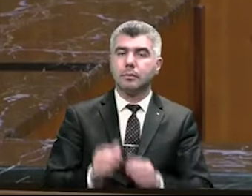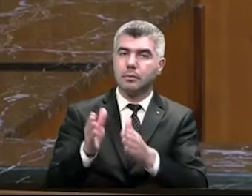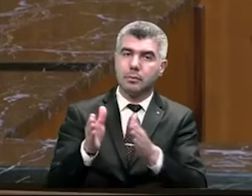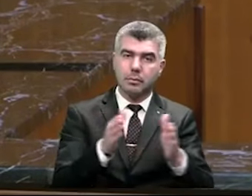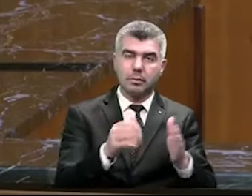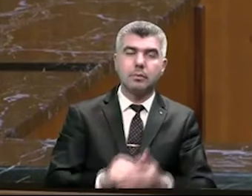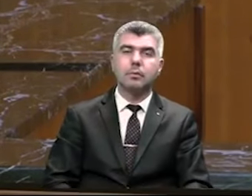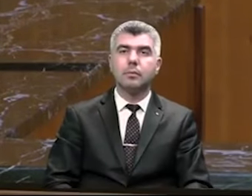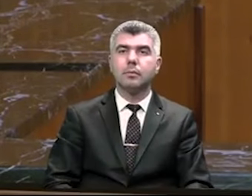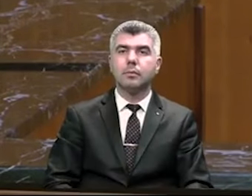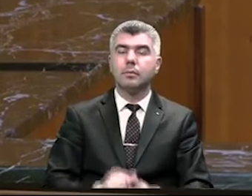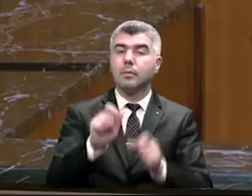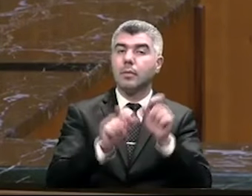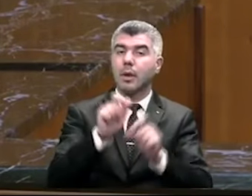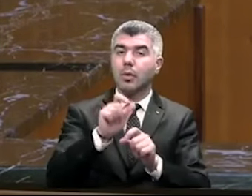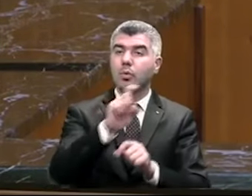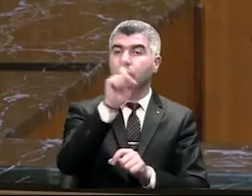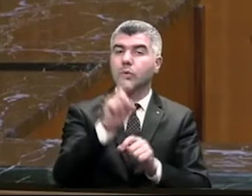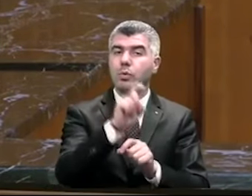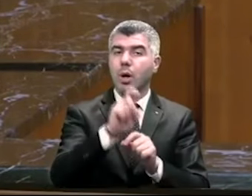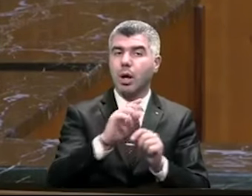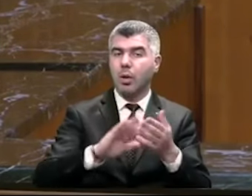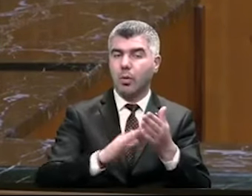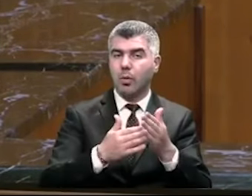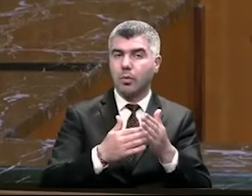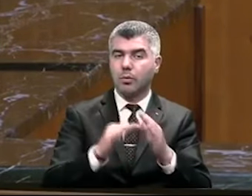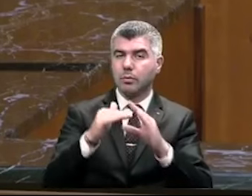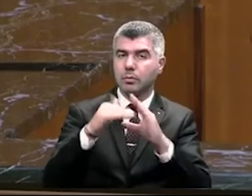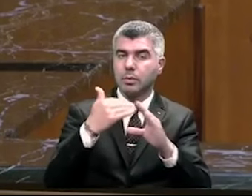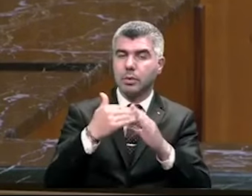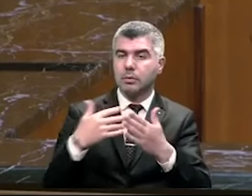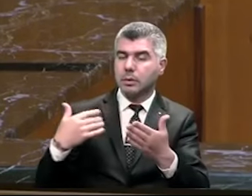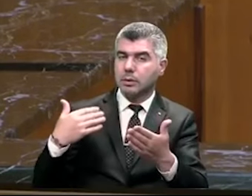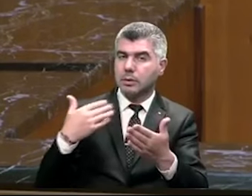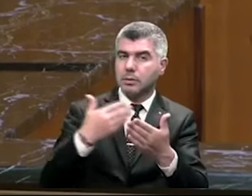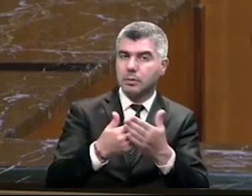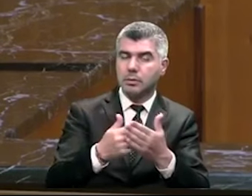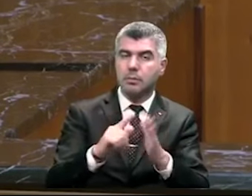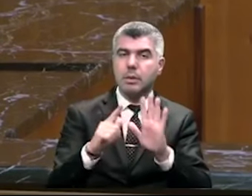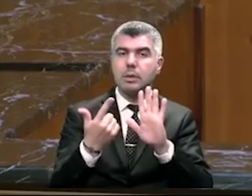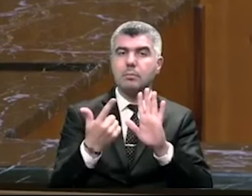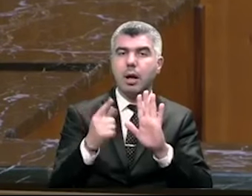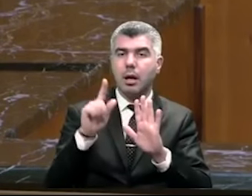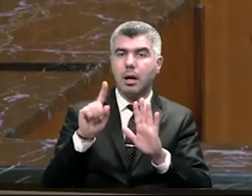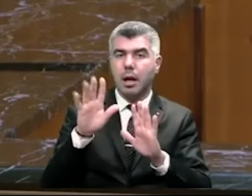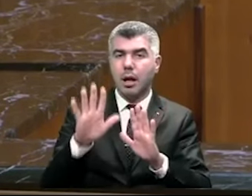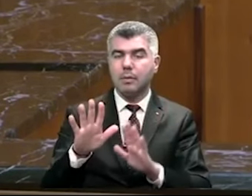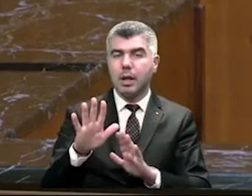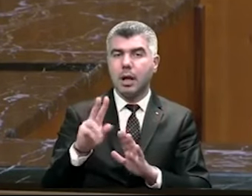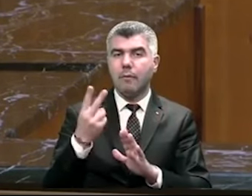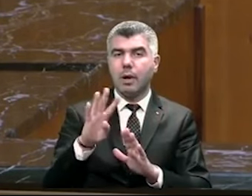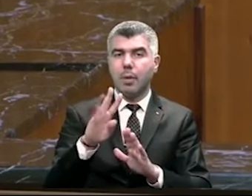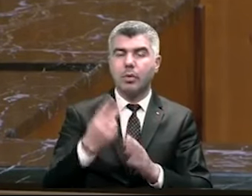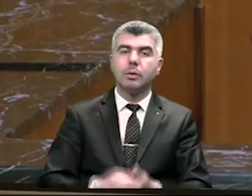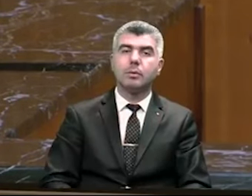للاسئله السيدات والساده اعضاء المجلس فقد تم التوصل في الفتره الممتده من 7 ماي 2024 الى تاريخه